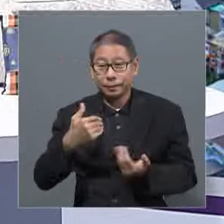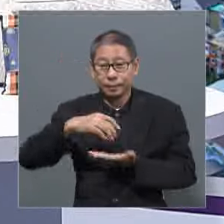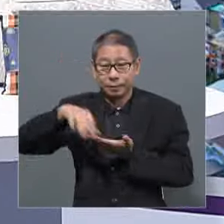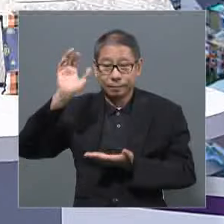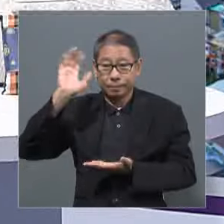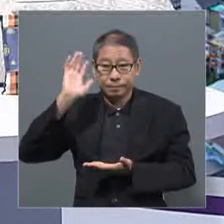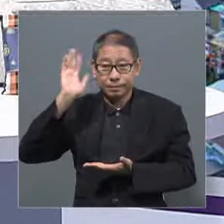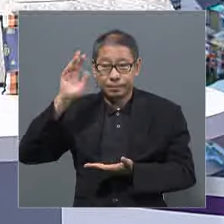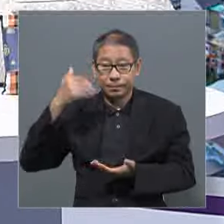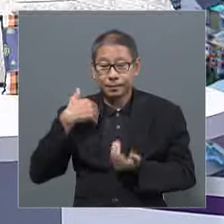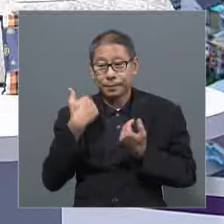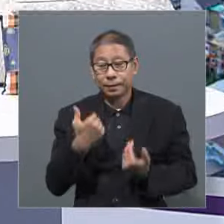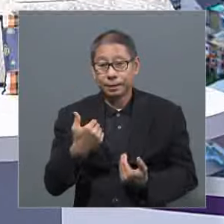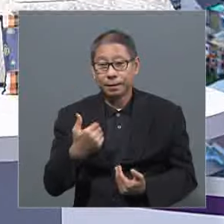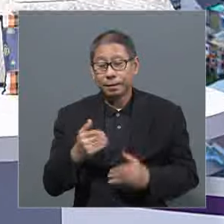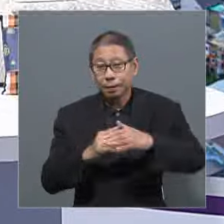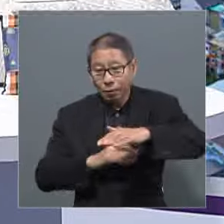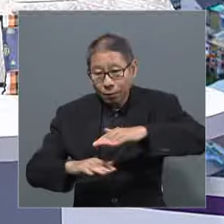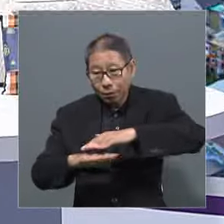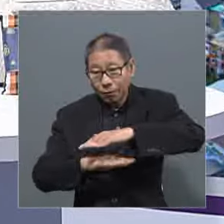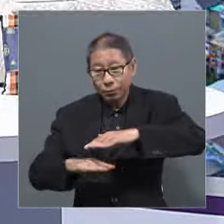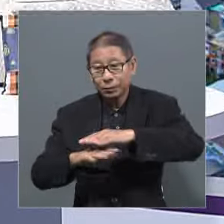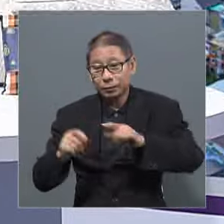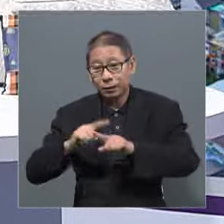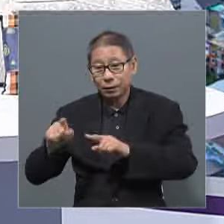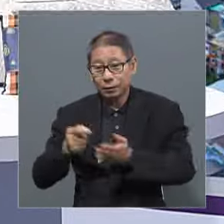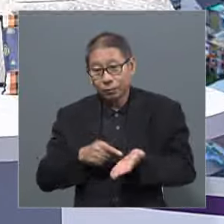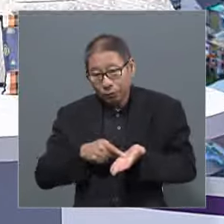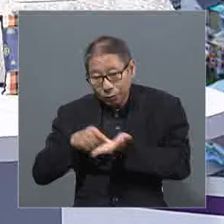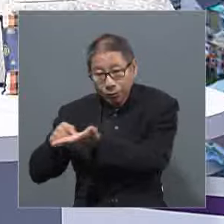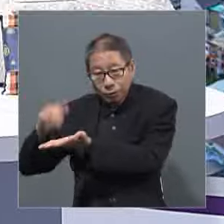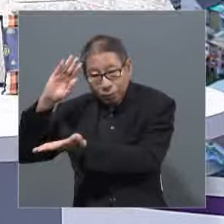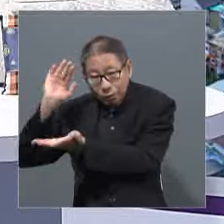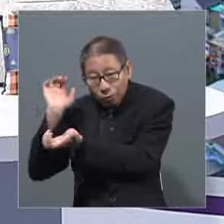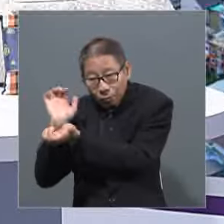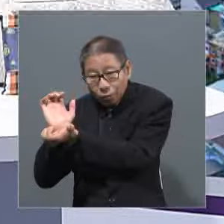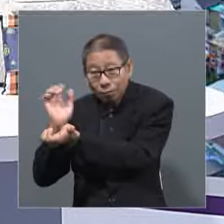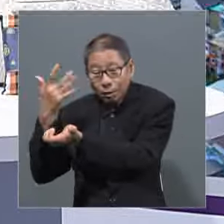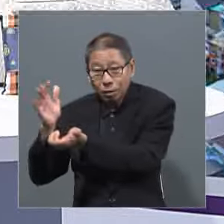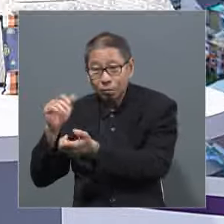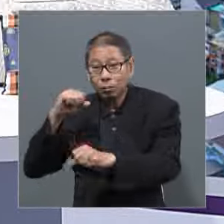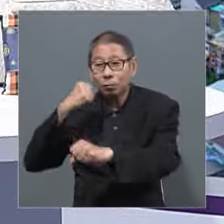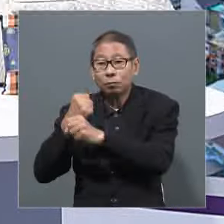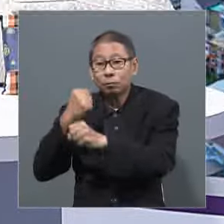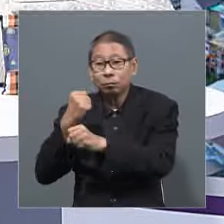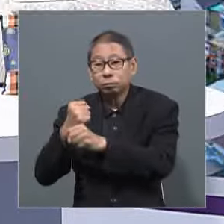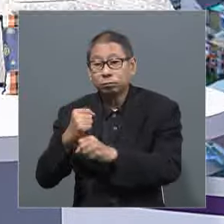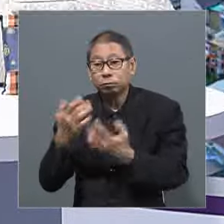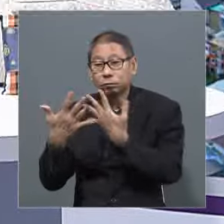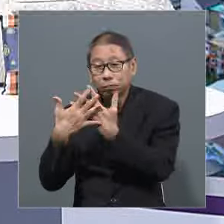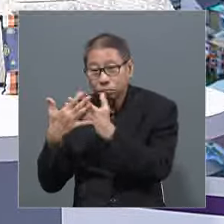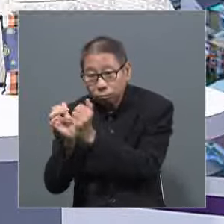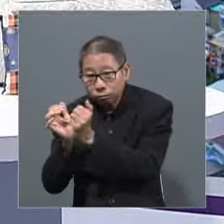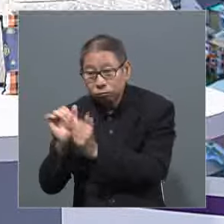ว่าเอ๊ะข้อมูลต่างๆเนี่ยส่งให้ตำรวจขนาดเยค่ะยังไม่สามารถดำเนินคดีได้อีกหรอบอก